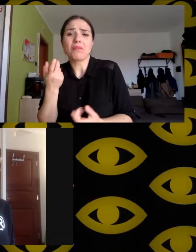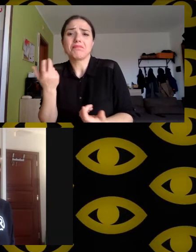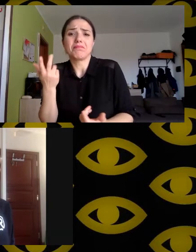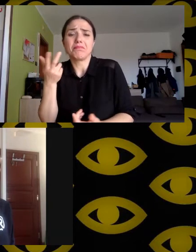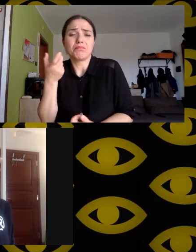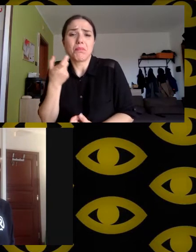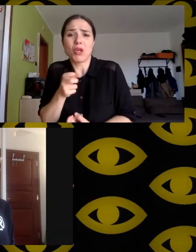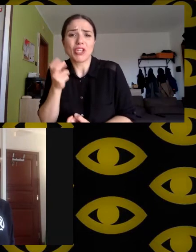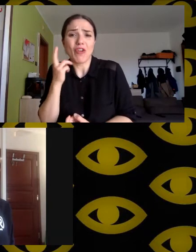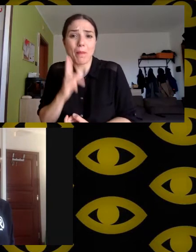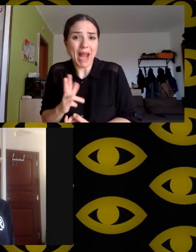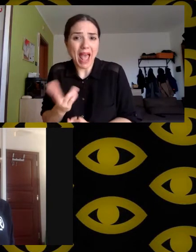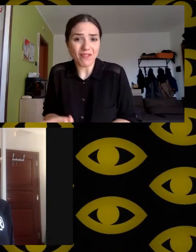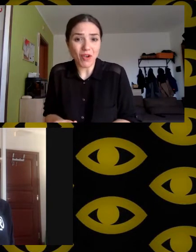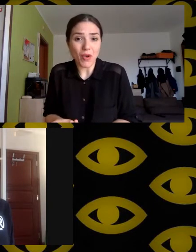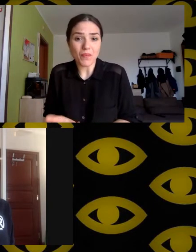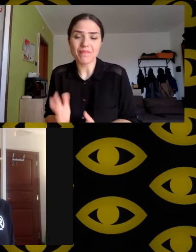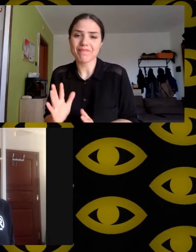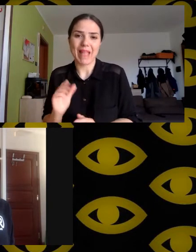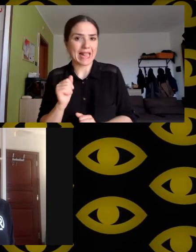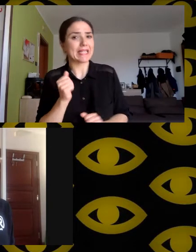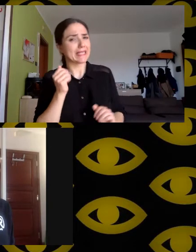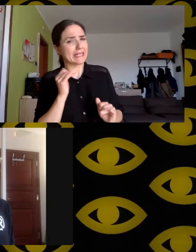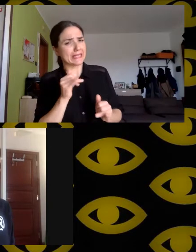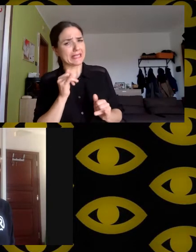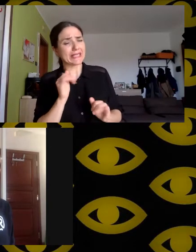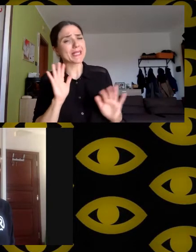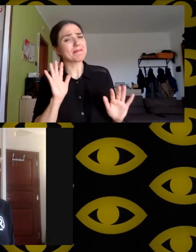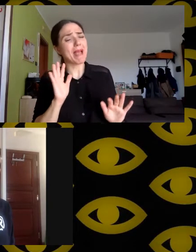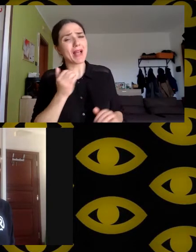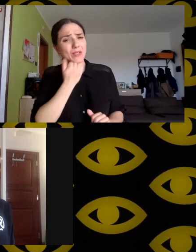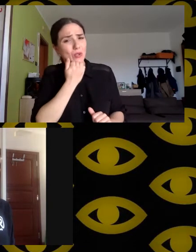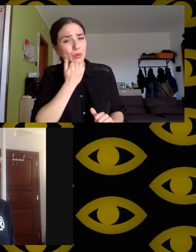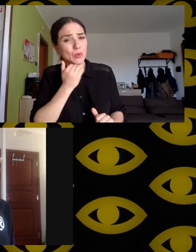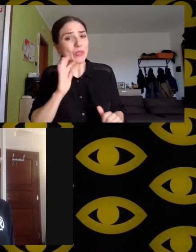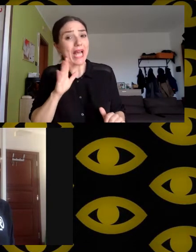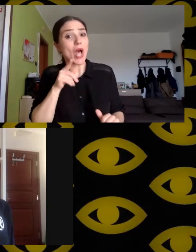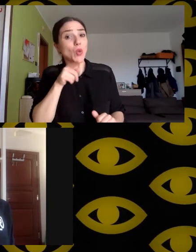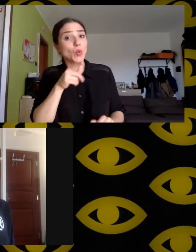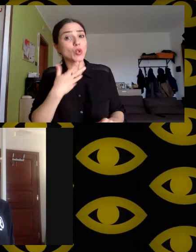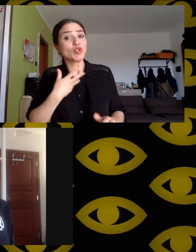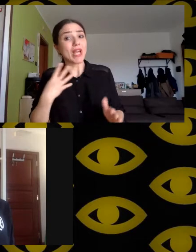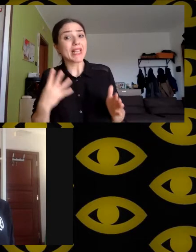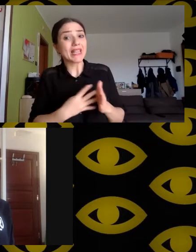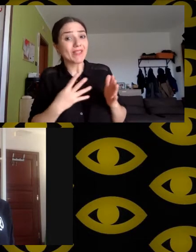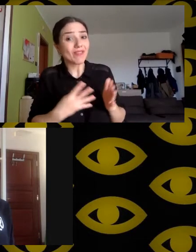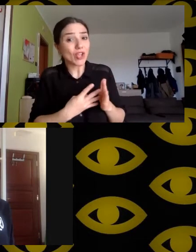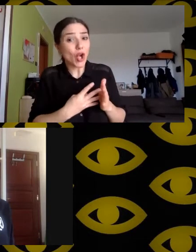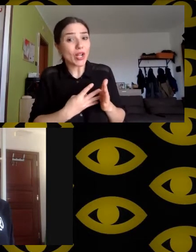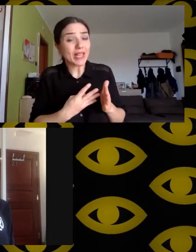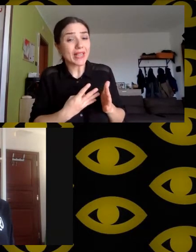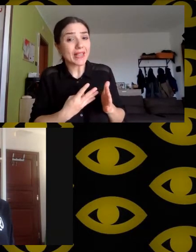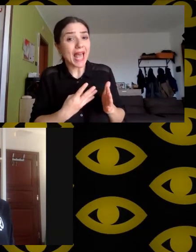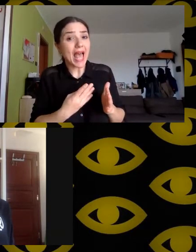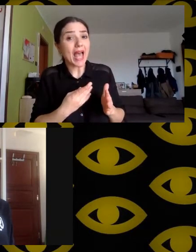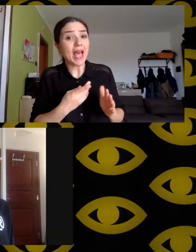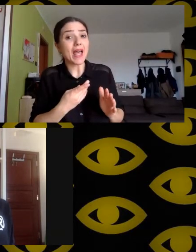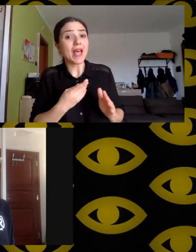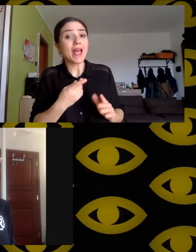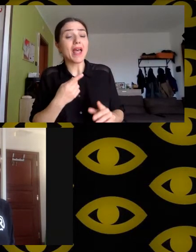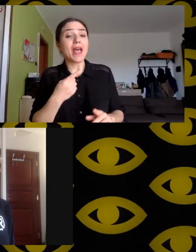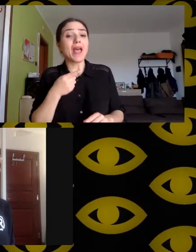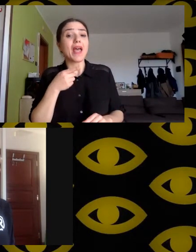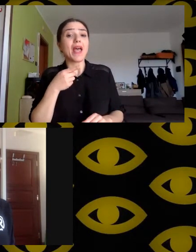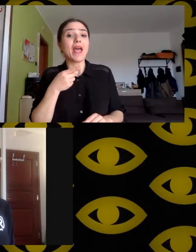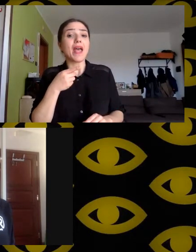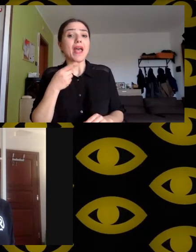fatto che tu abbia una difficoltà a sentire o a parlare e canti e quindi sei più bravo di altri, questo non c'entra niente, nel senso io